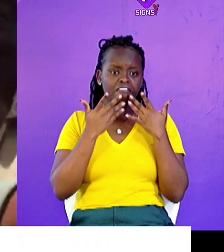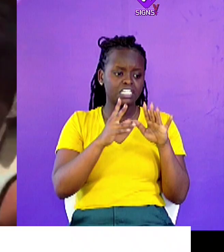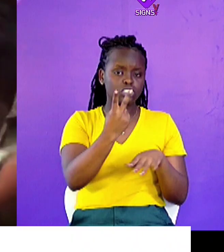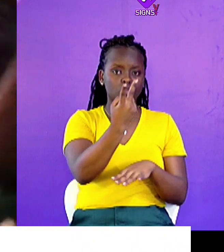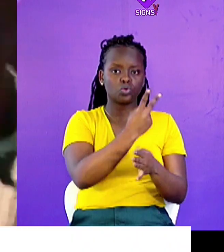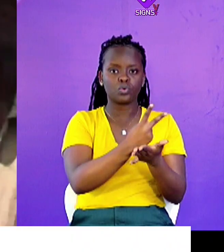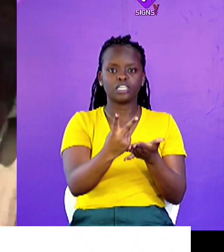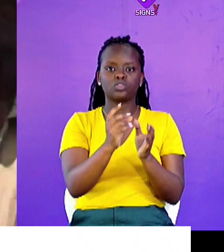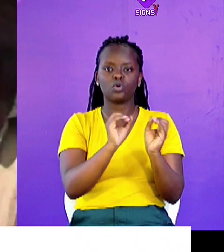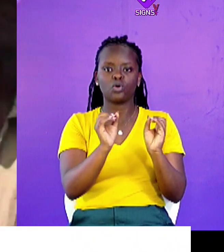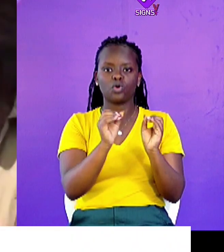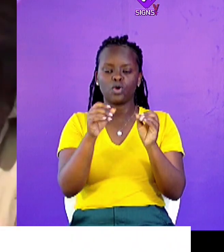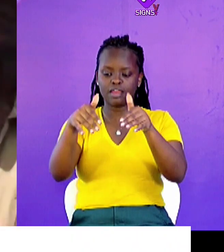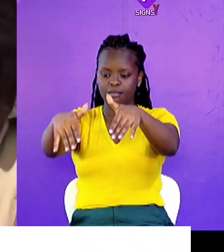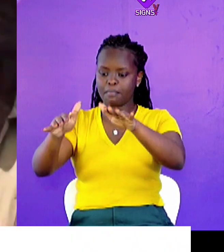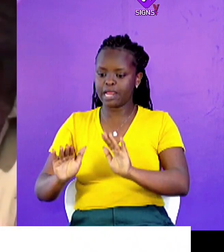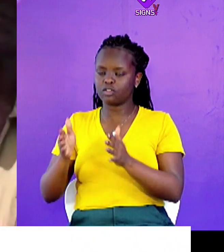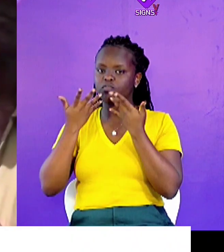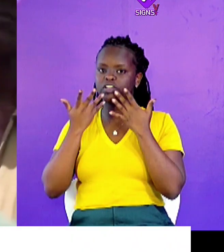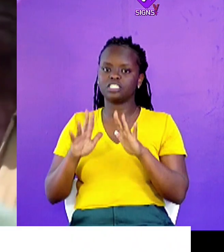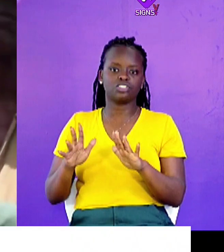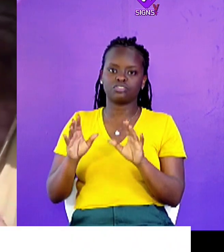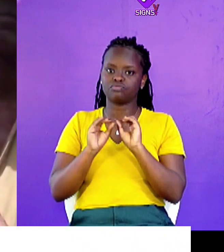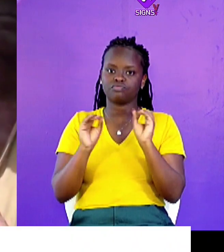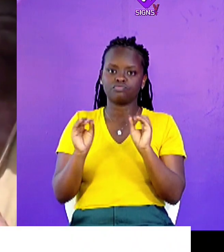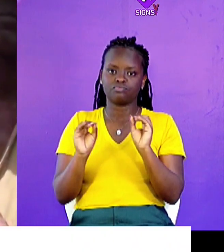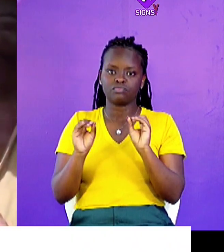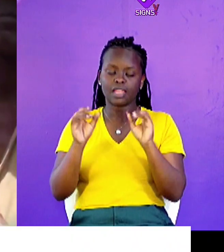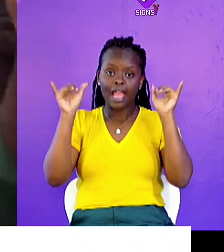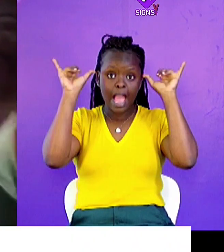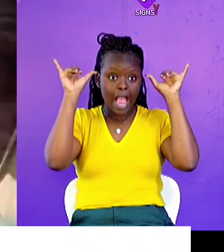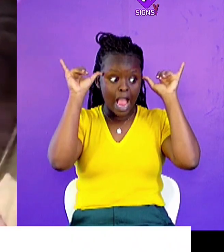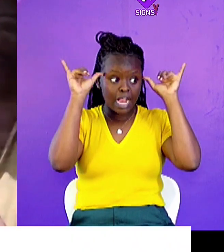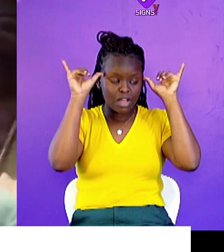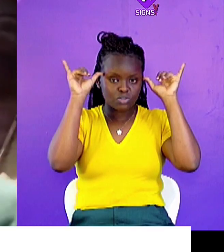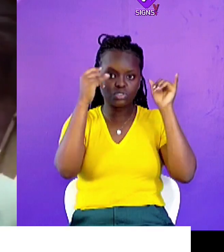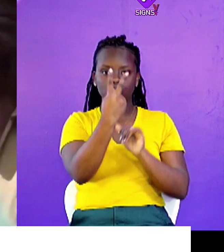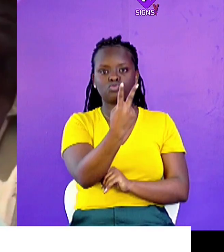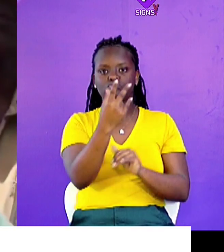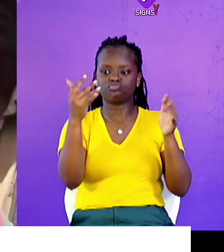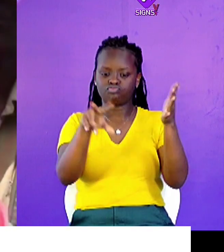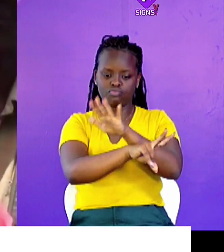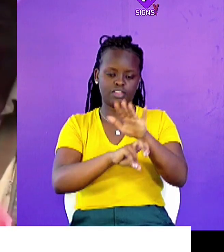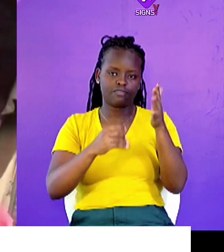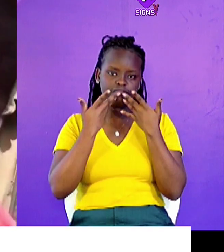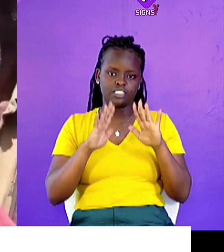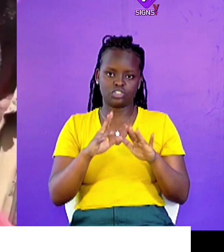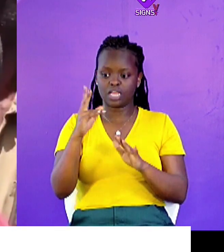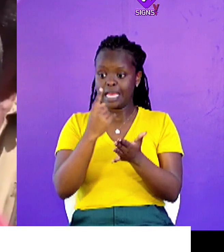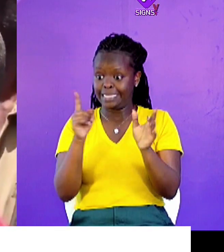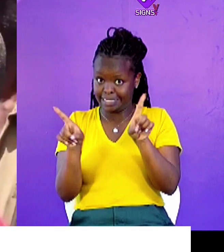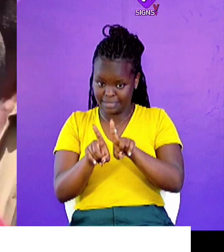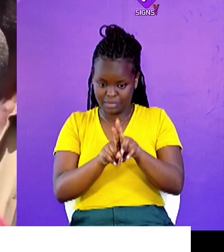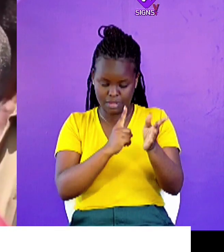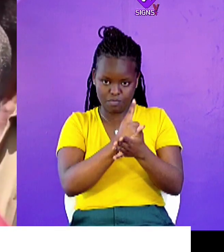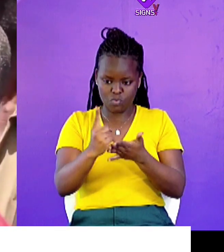mbili akiwa kwa shimo, ng'ombe zake zikaenda zikiwa 2. Same week kukaibiwa zingine upande